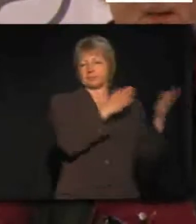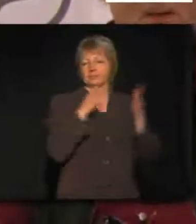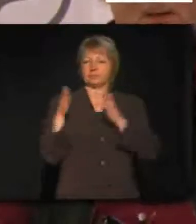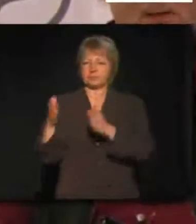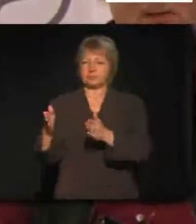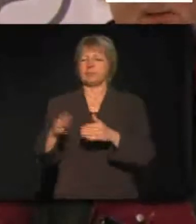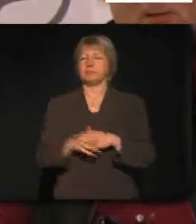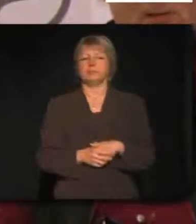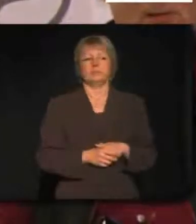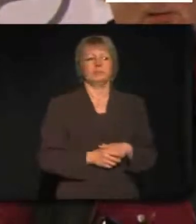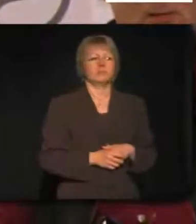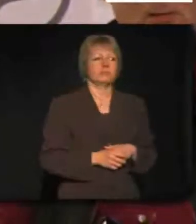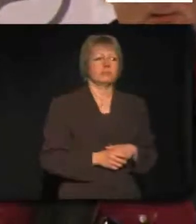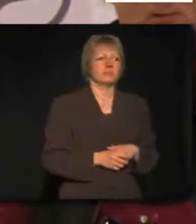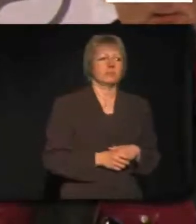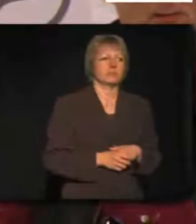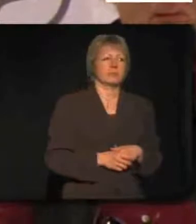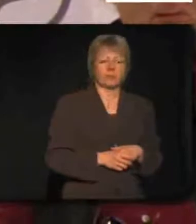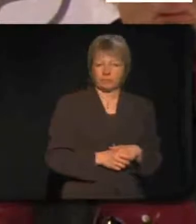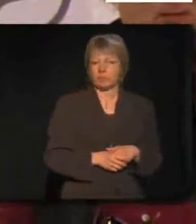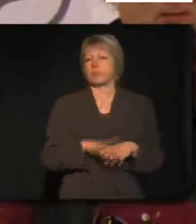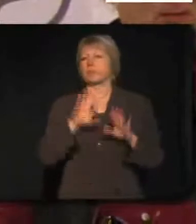so ja es